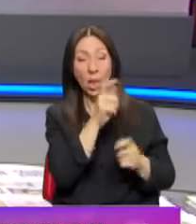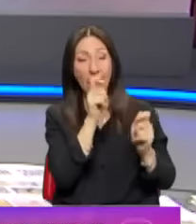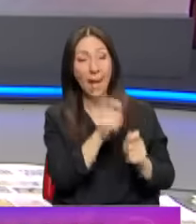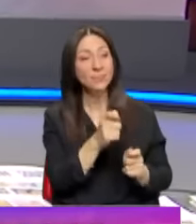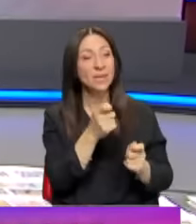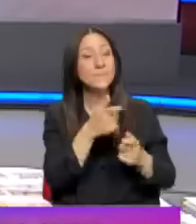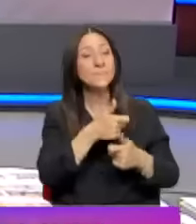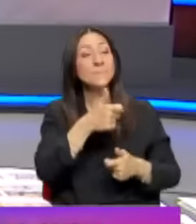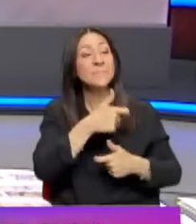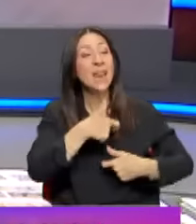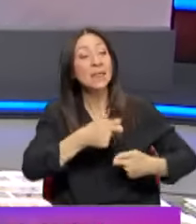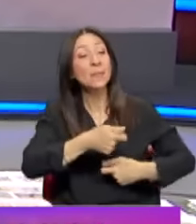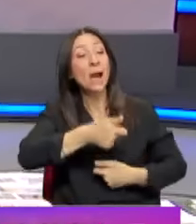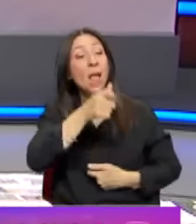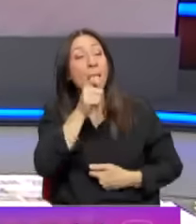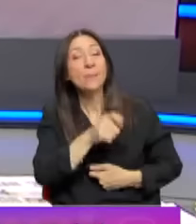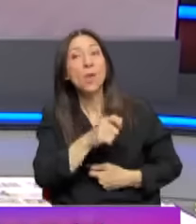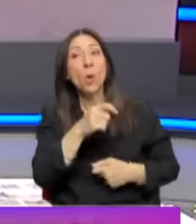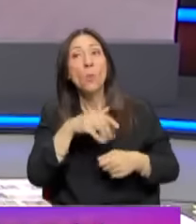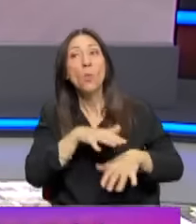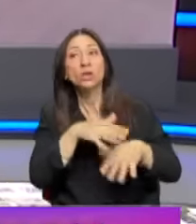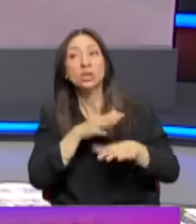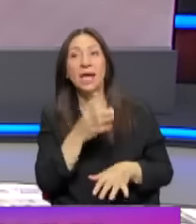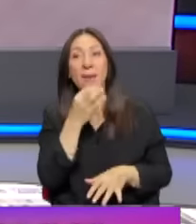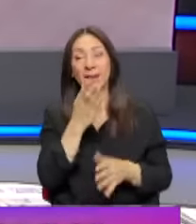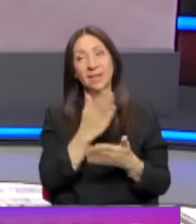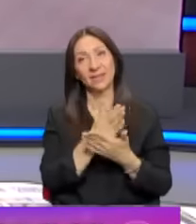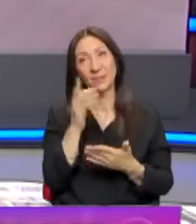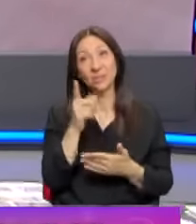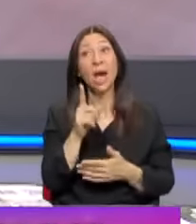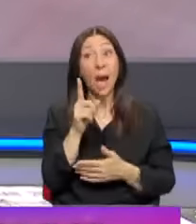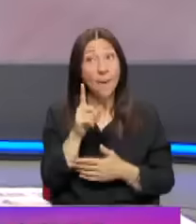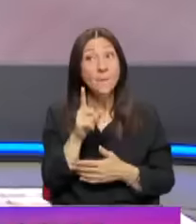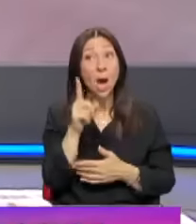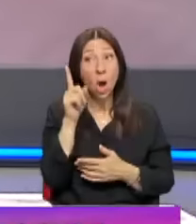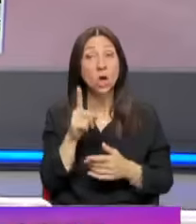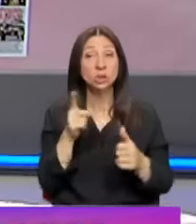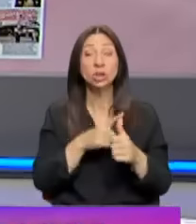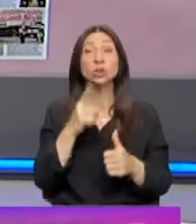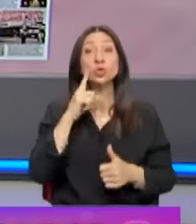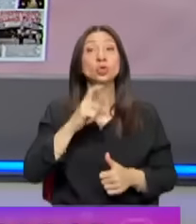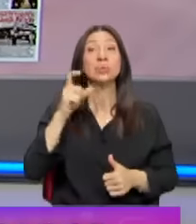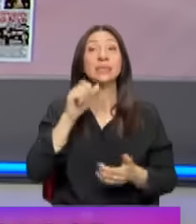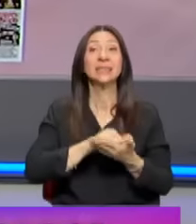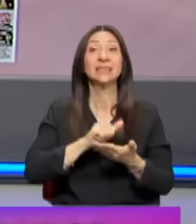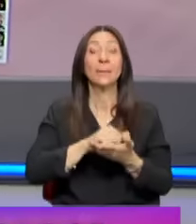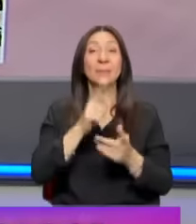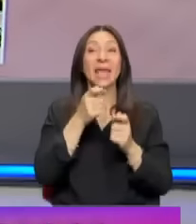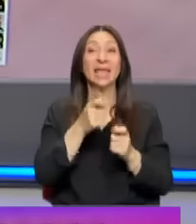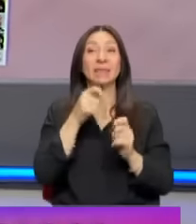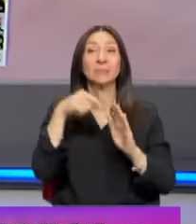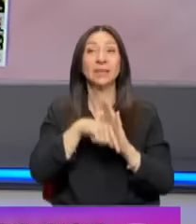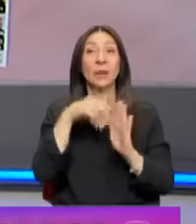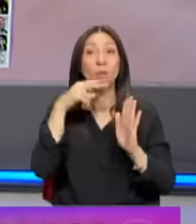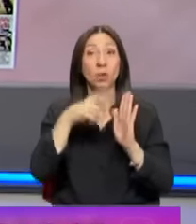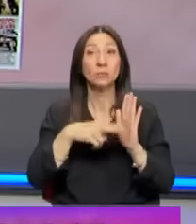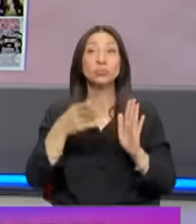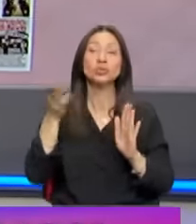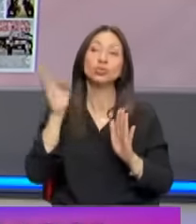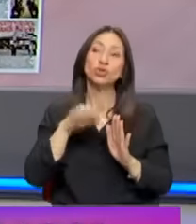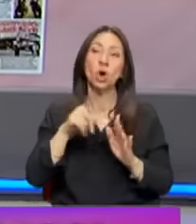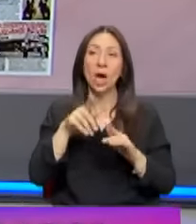yönelik, bakanlığına yönelik protestonun haberiyle devam edeceğiz. Ama önce Cumhuriyet Gazetesi'nden bir eğitim detayı okuyalım.